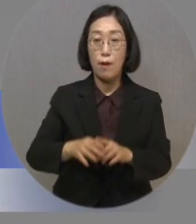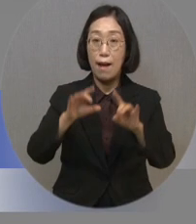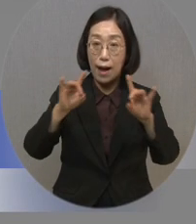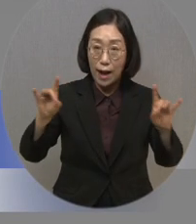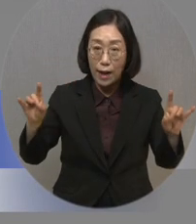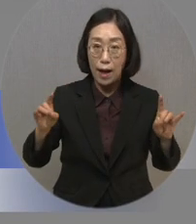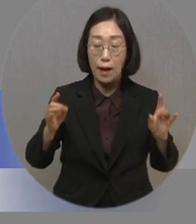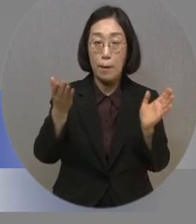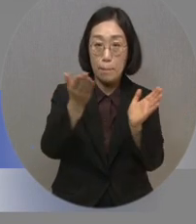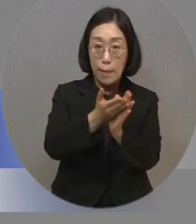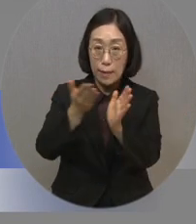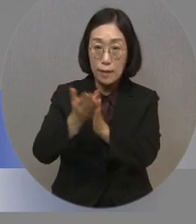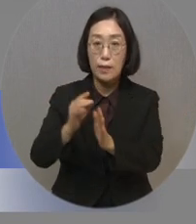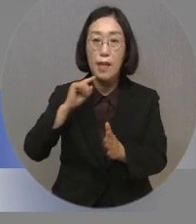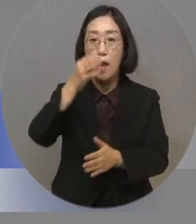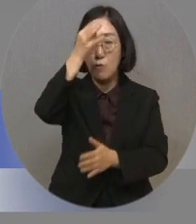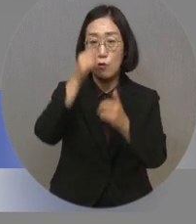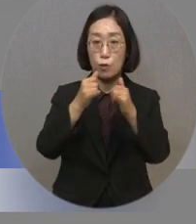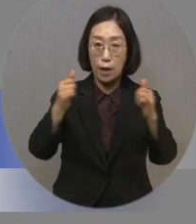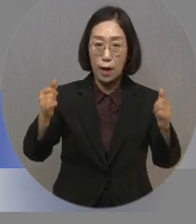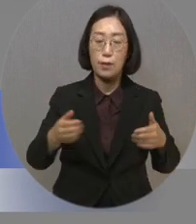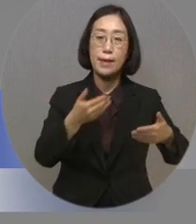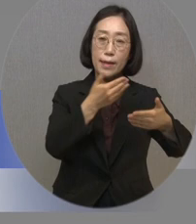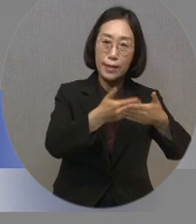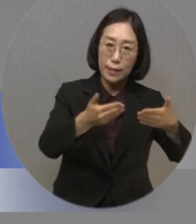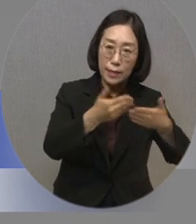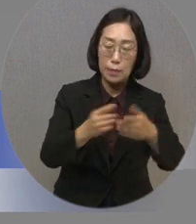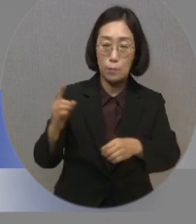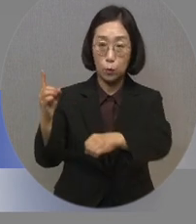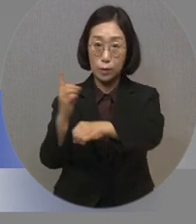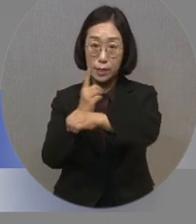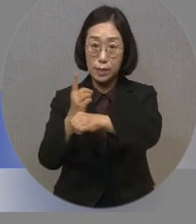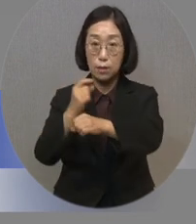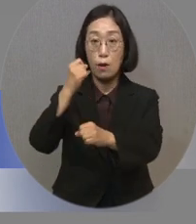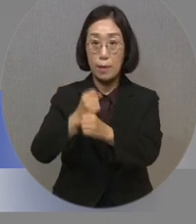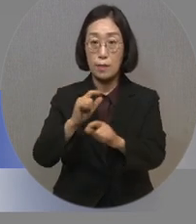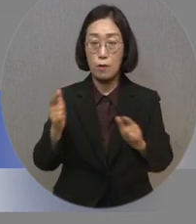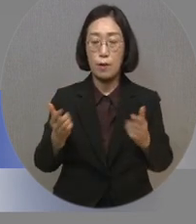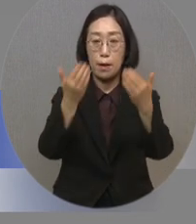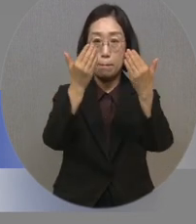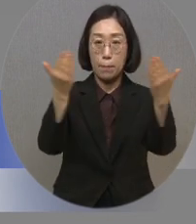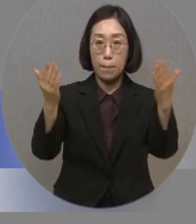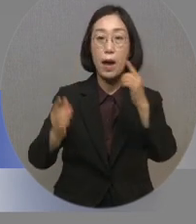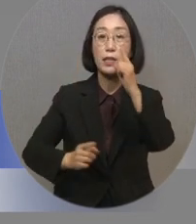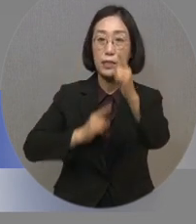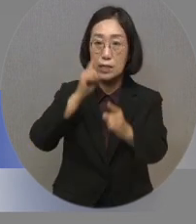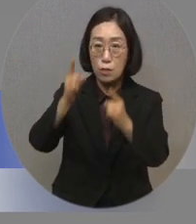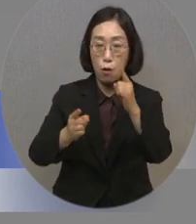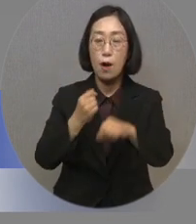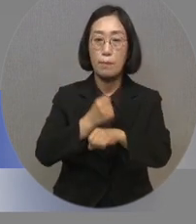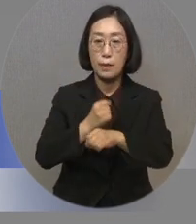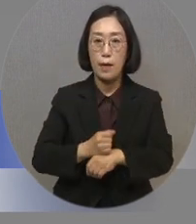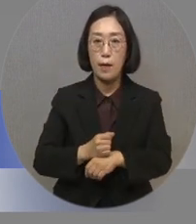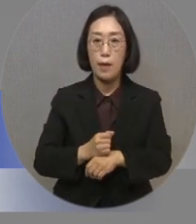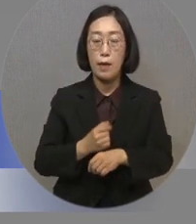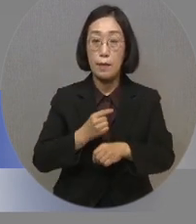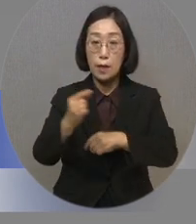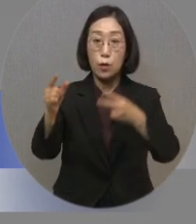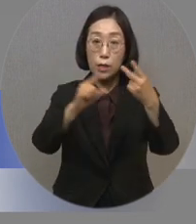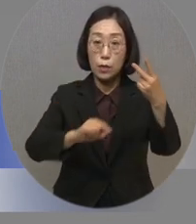발달장 인 예술가들의 회화 디지털 작품을 접수합니다 접수는 내년 2월